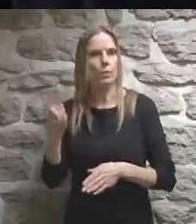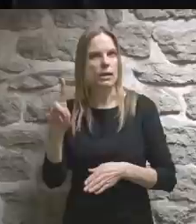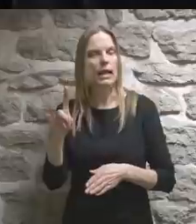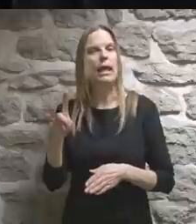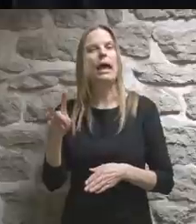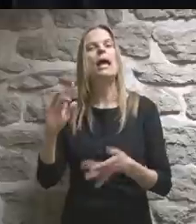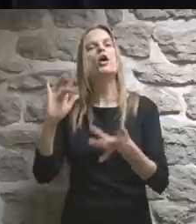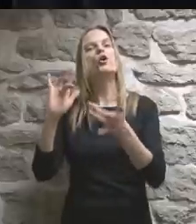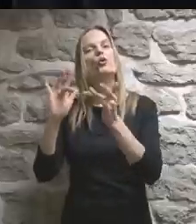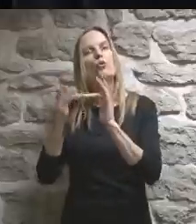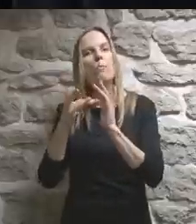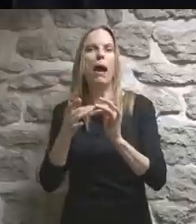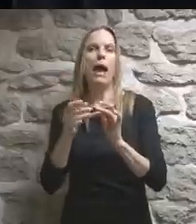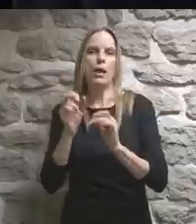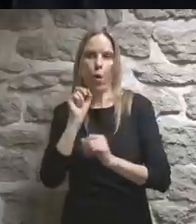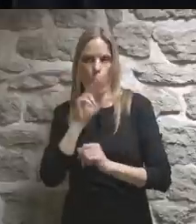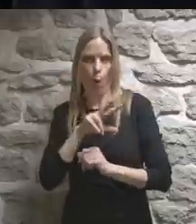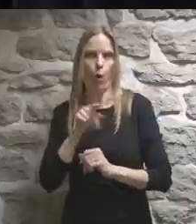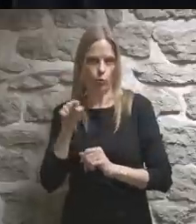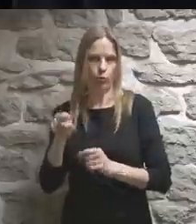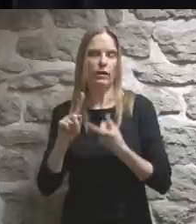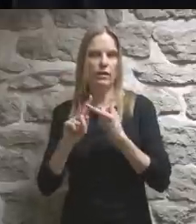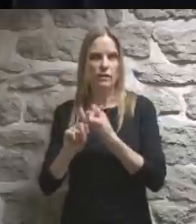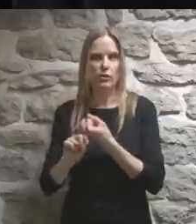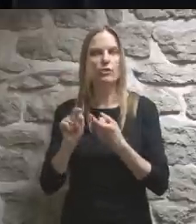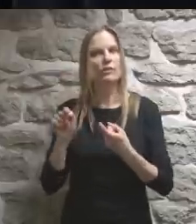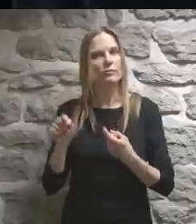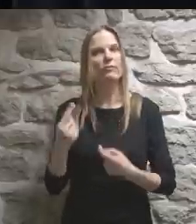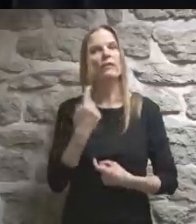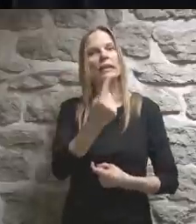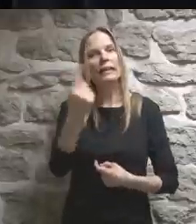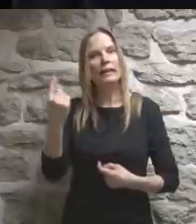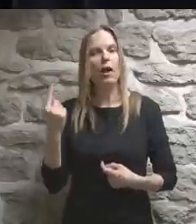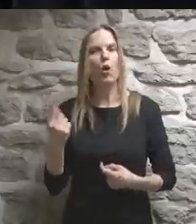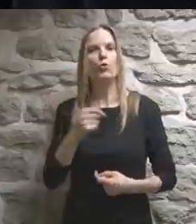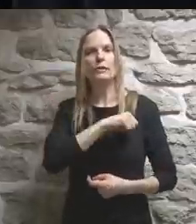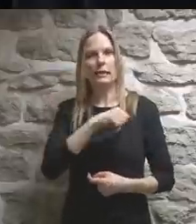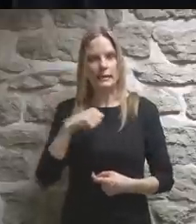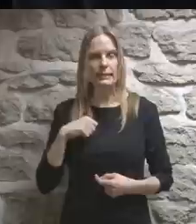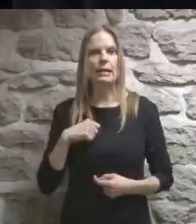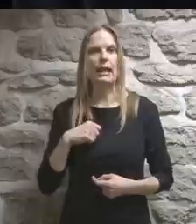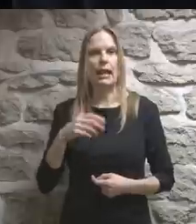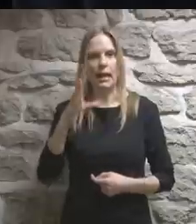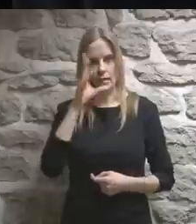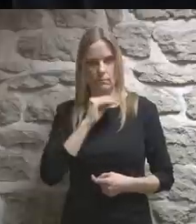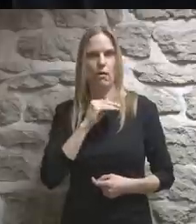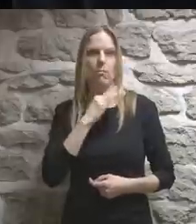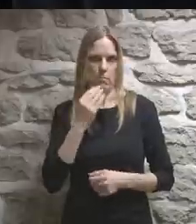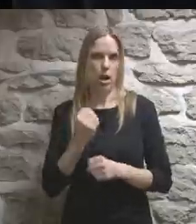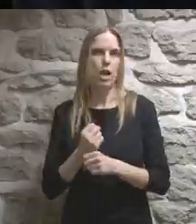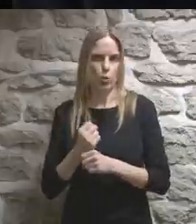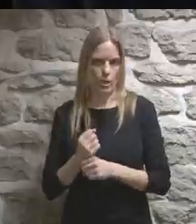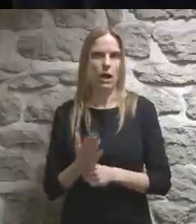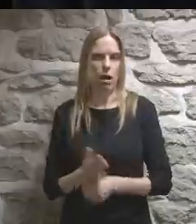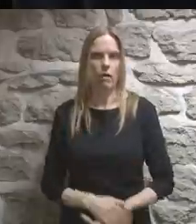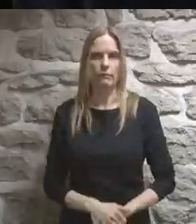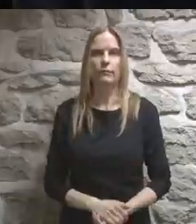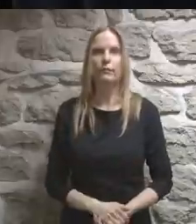küberhügieenile ja küberohtudele, et see on nüüd see asi, kus iga inimene ise saab väga palju ära teha. Ehk